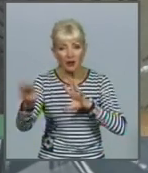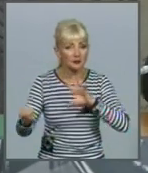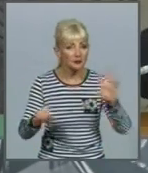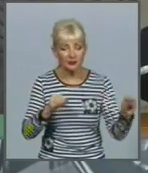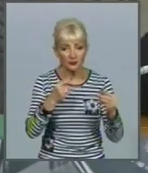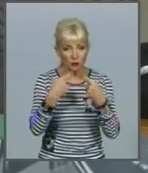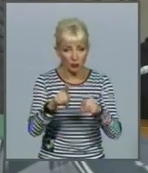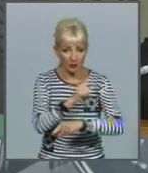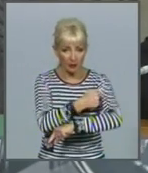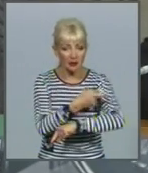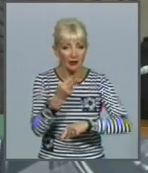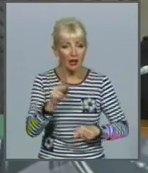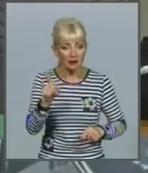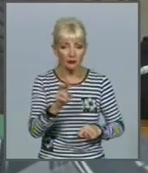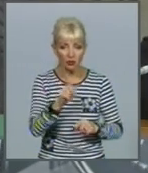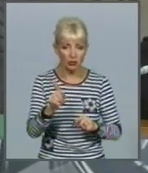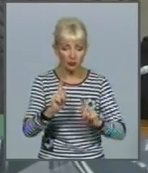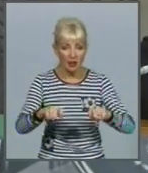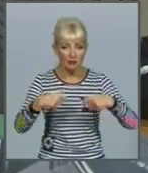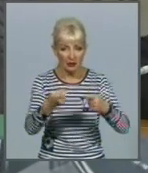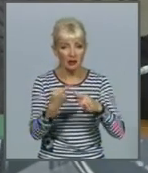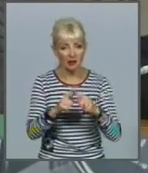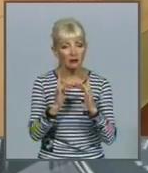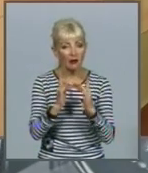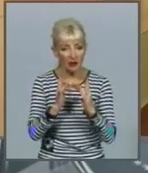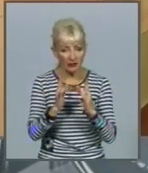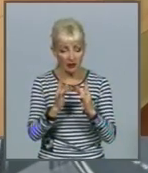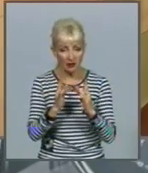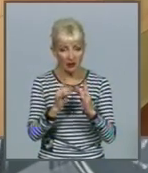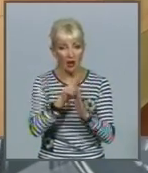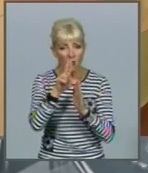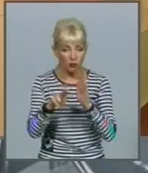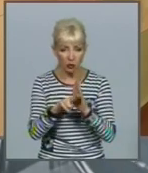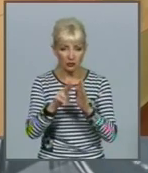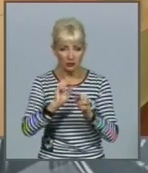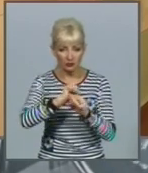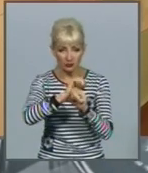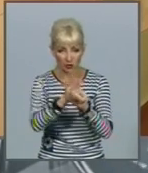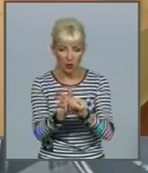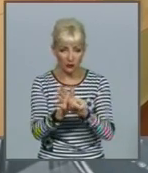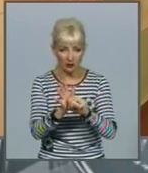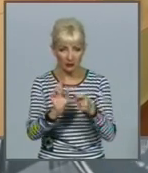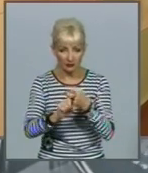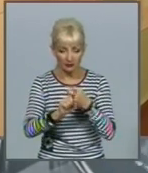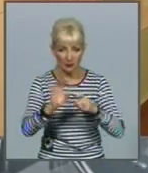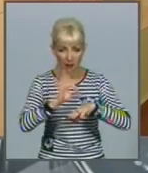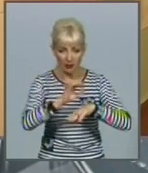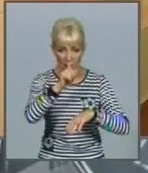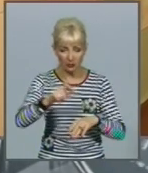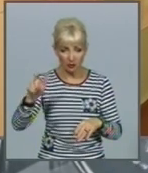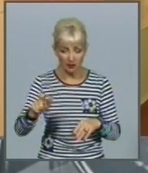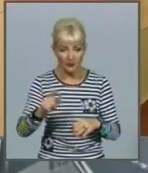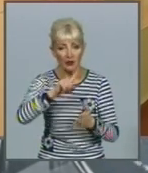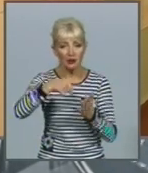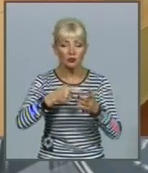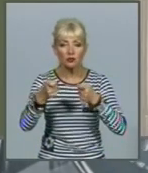щоб передати ці ліжка під ковід-хворих. Міська влада, каже Світлана Горбунова-Рубан, вже звернулася до